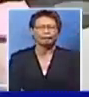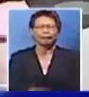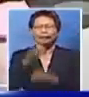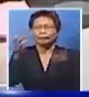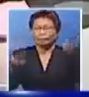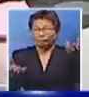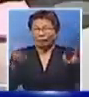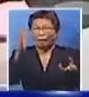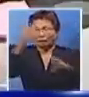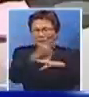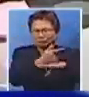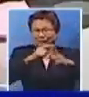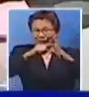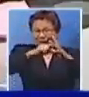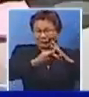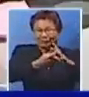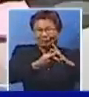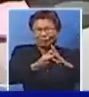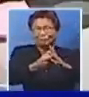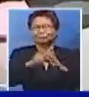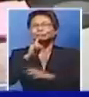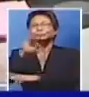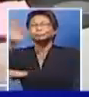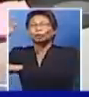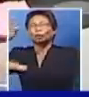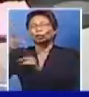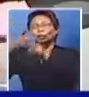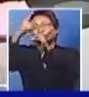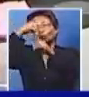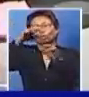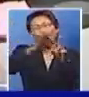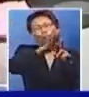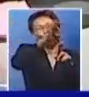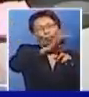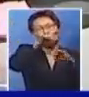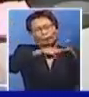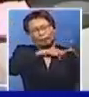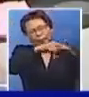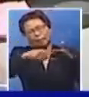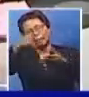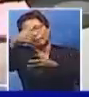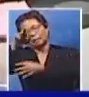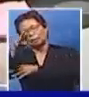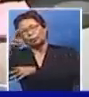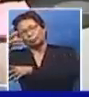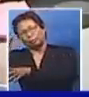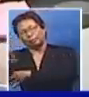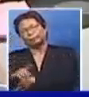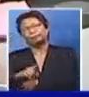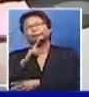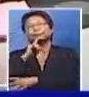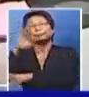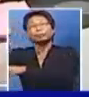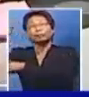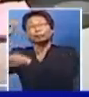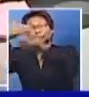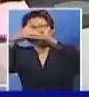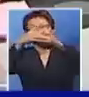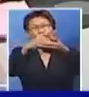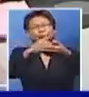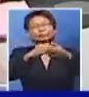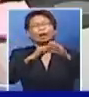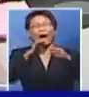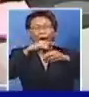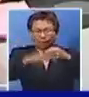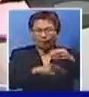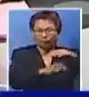Barisan Nasional akan mewujudkan satu manifesto khusus untuk Pulau Pinang pada pilihan raya umum ke-14. Manifesto itu menyentuh beberapa